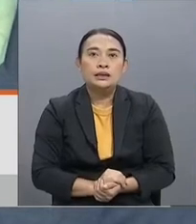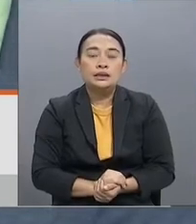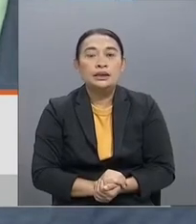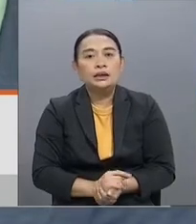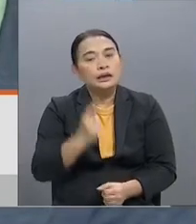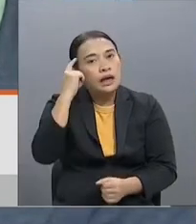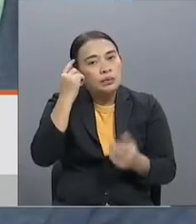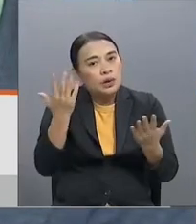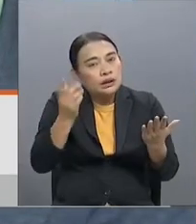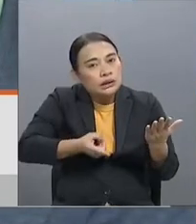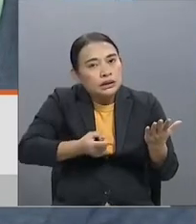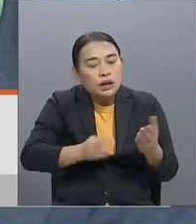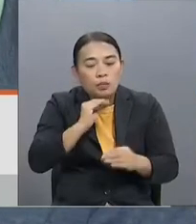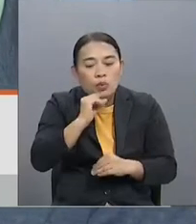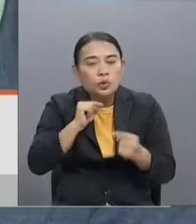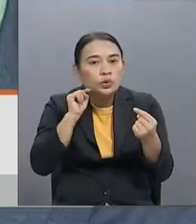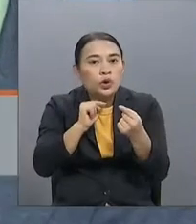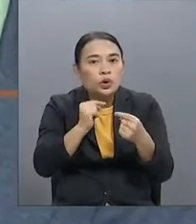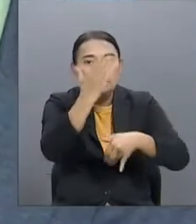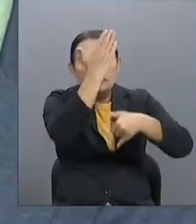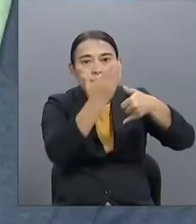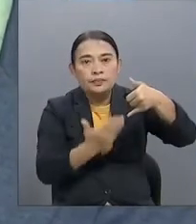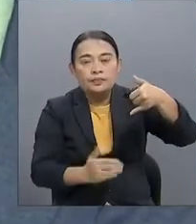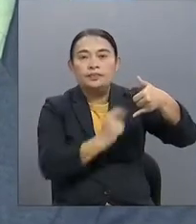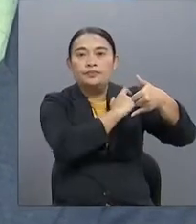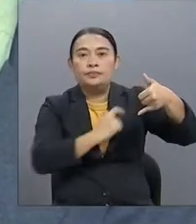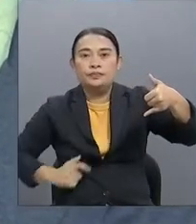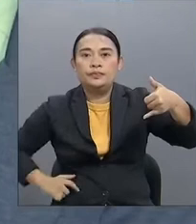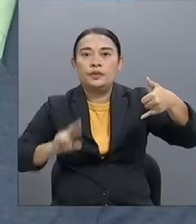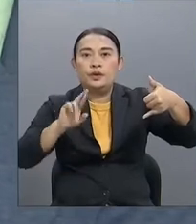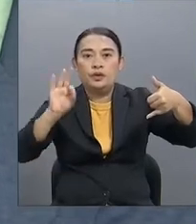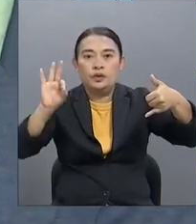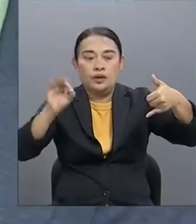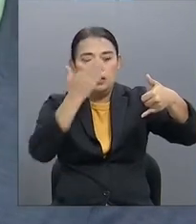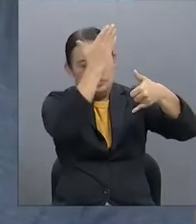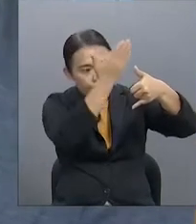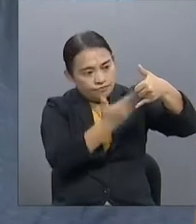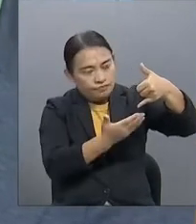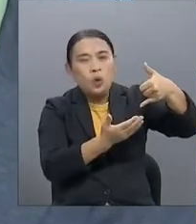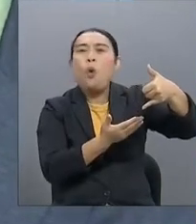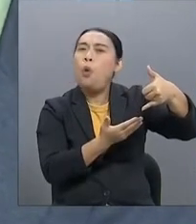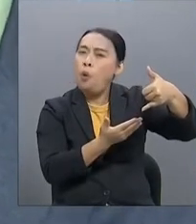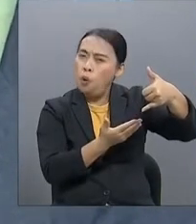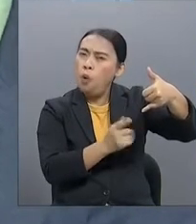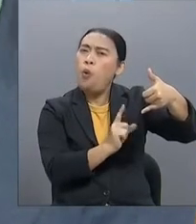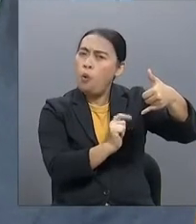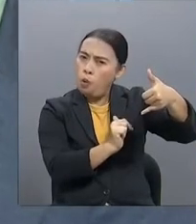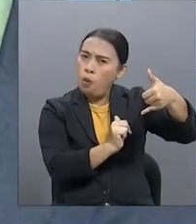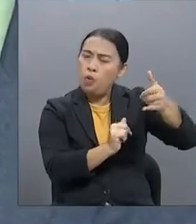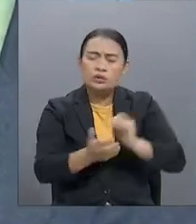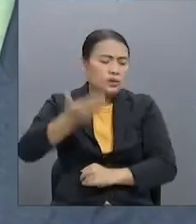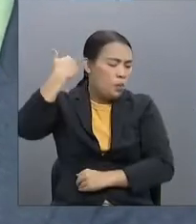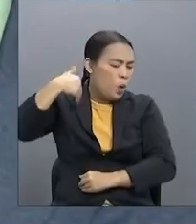ถึงพอเราพูดถึงในหลวงรัชกาลที่9เนี่ยเฮ้ยท่านทันสมัยมาตั้งแต่ตอนนู้นแ